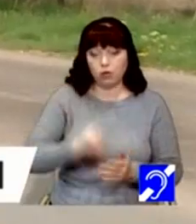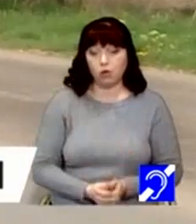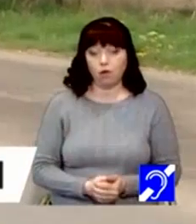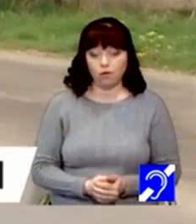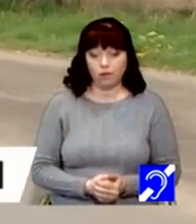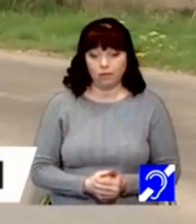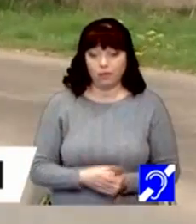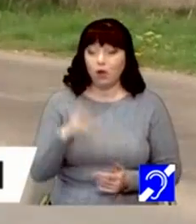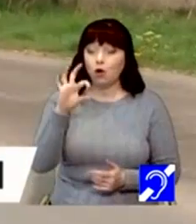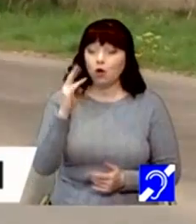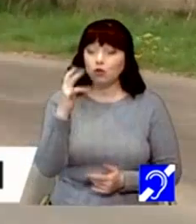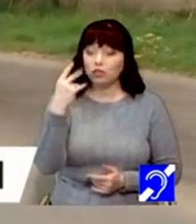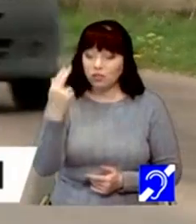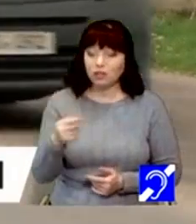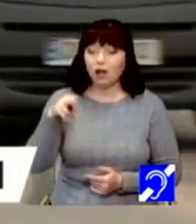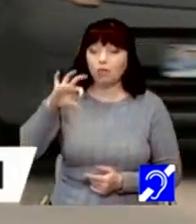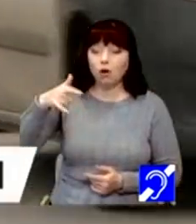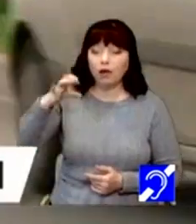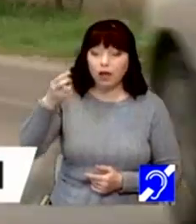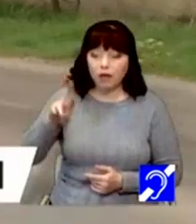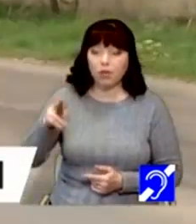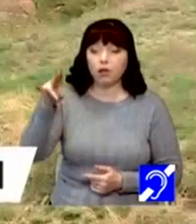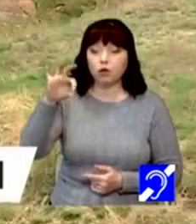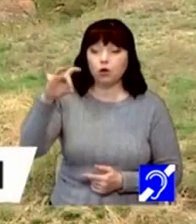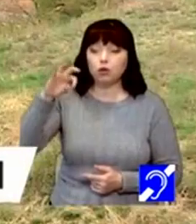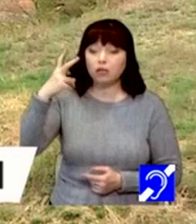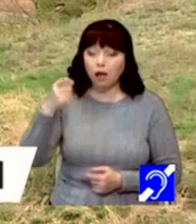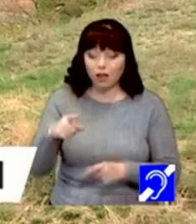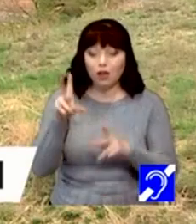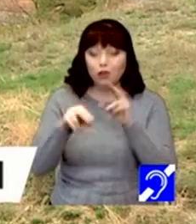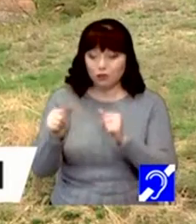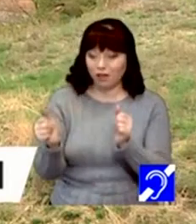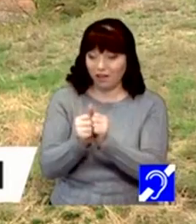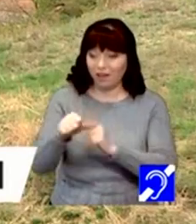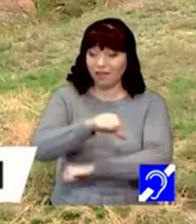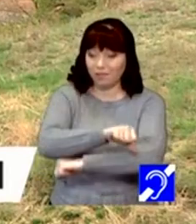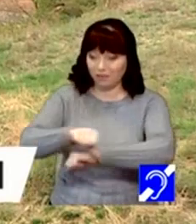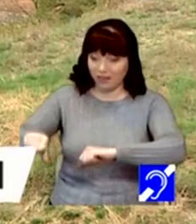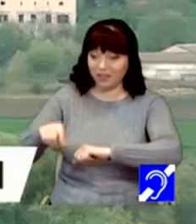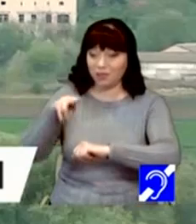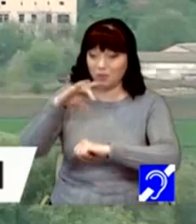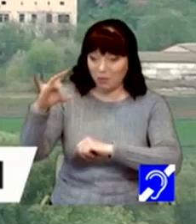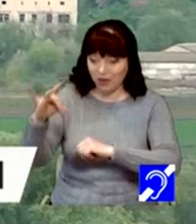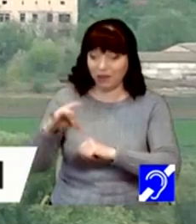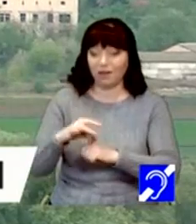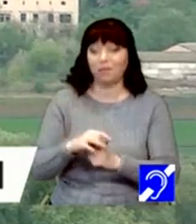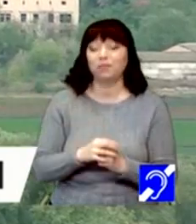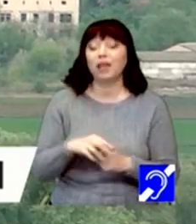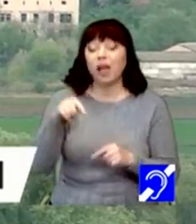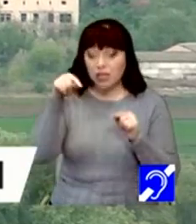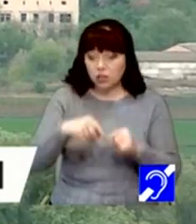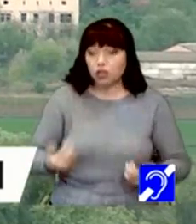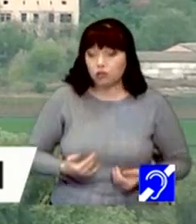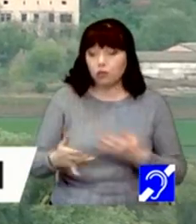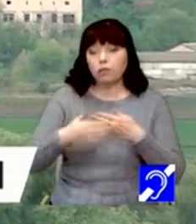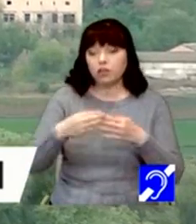conștiința propriei bea și dorit care sunt Trei sate învecinate din stânga Nistrului are aflate sub controlul autorităților de la Chișinău aici